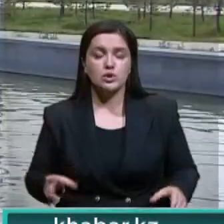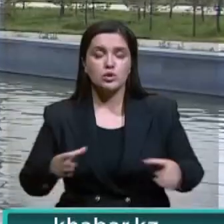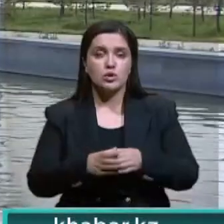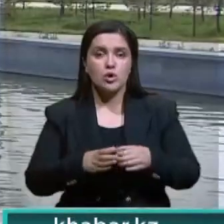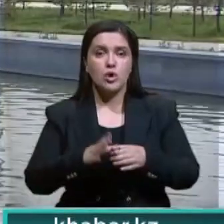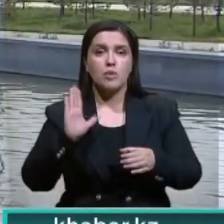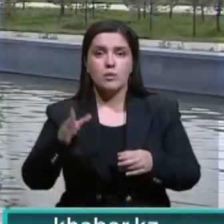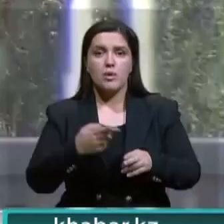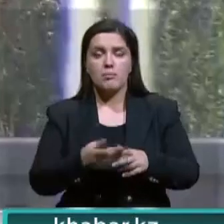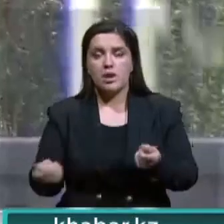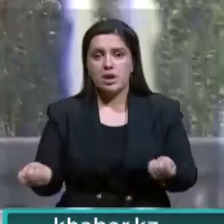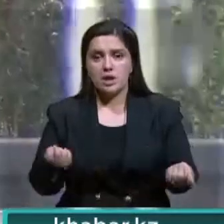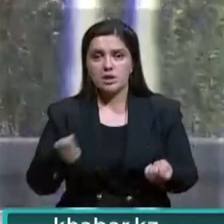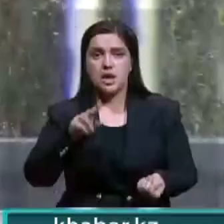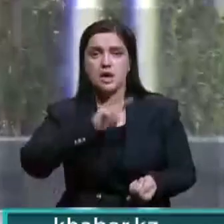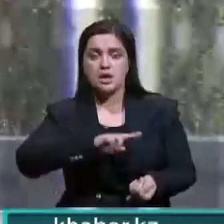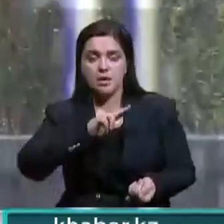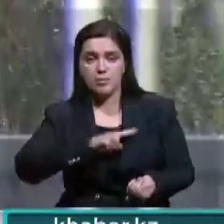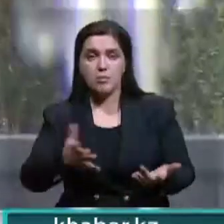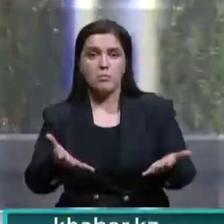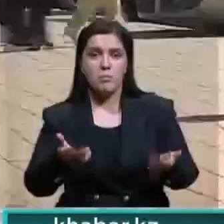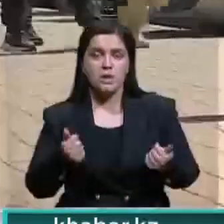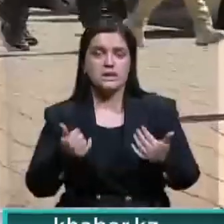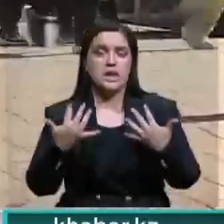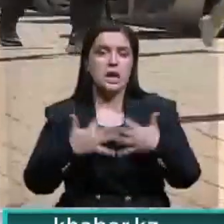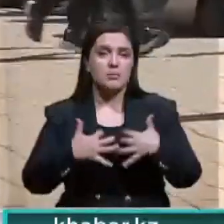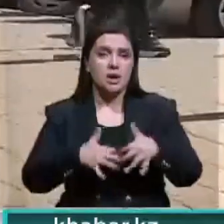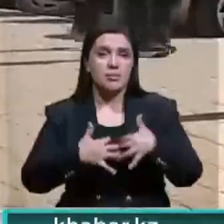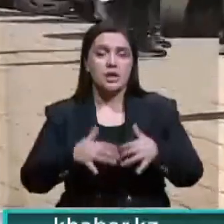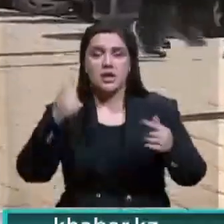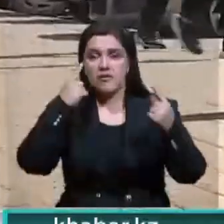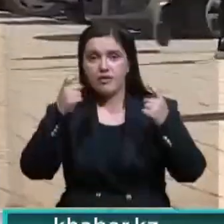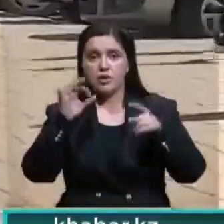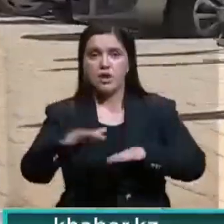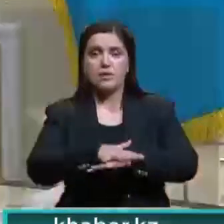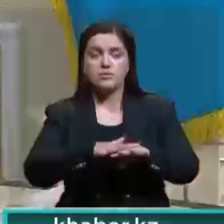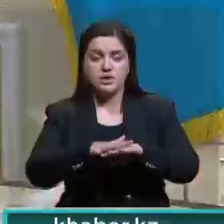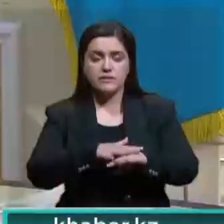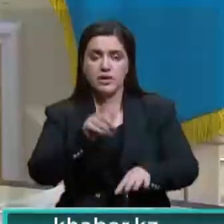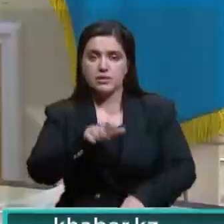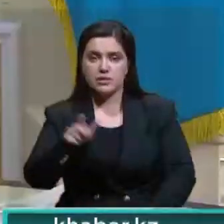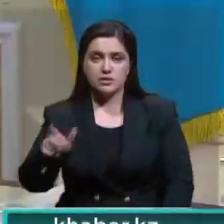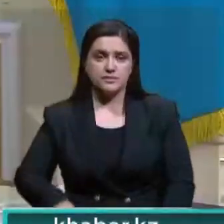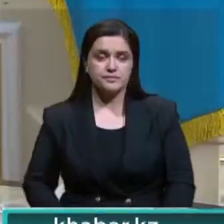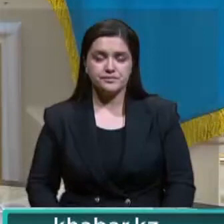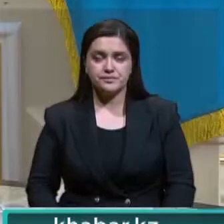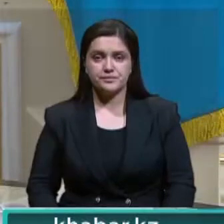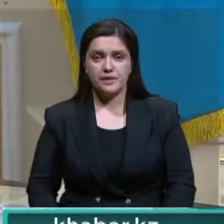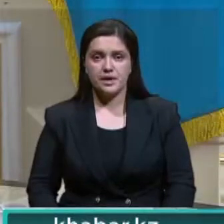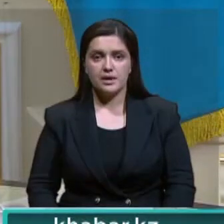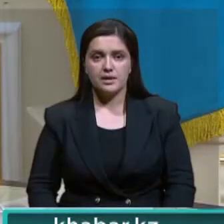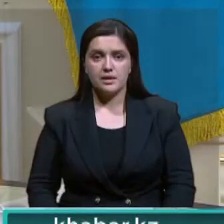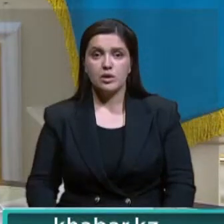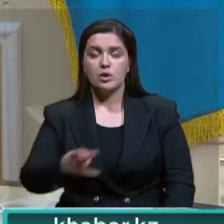будет координировать работу, получать и обрабатывать информацию от общественников и населения. Поручаю ужесточить и